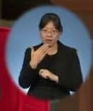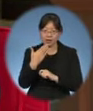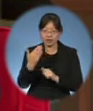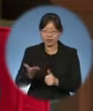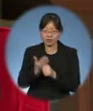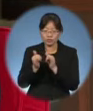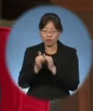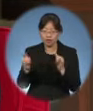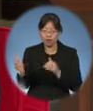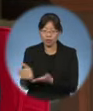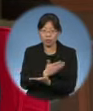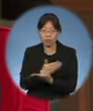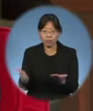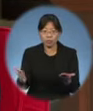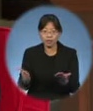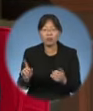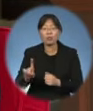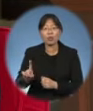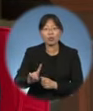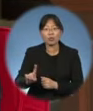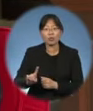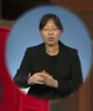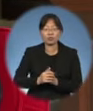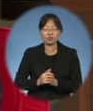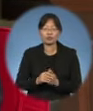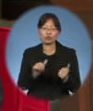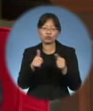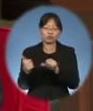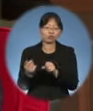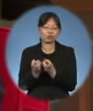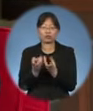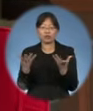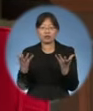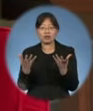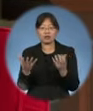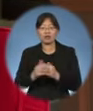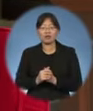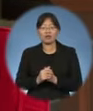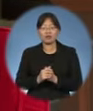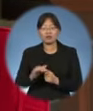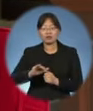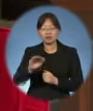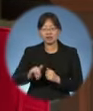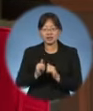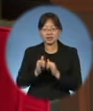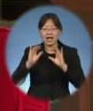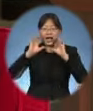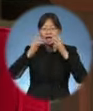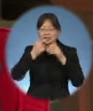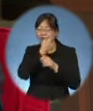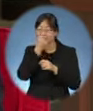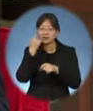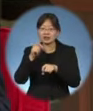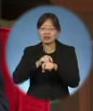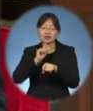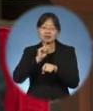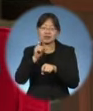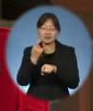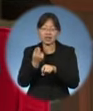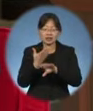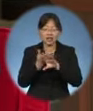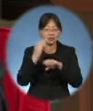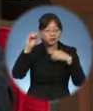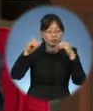양육자가 없으면 아이는 정말 죽을 수도 있습니다. 네, 그게 우리 인간 아기의 특징입니다. 어떤 동물도